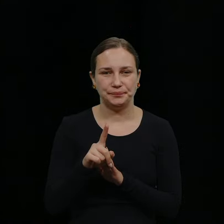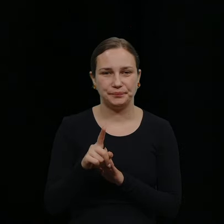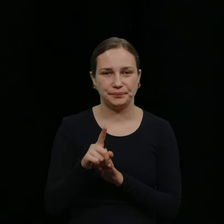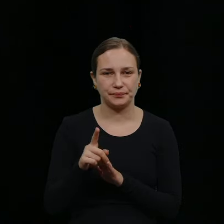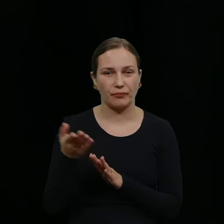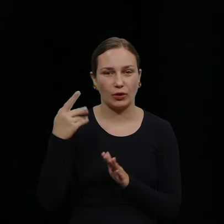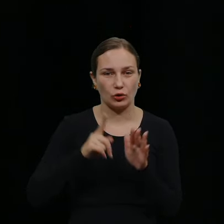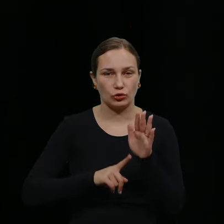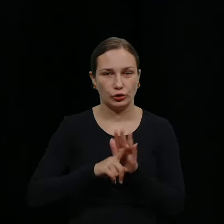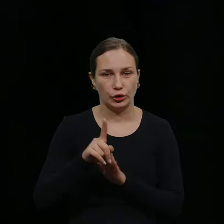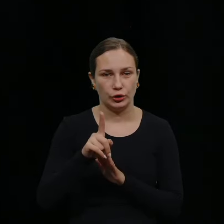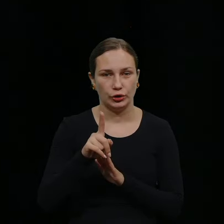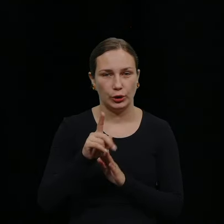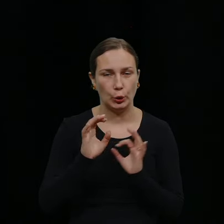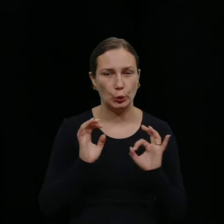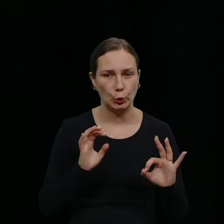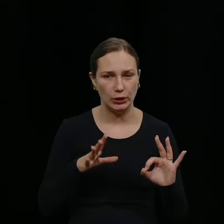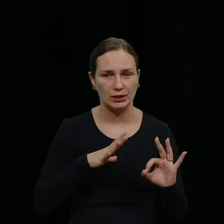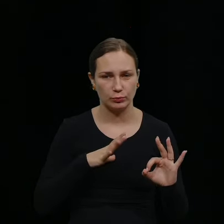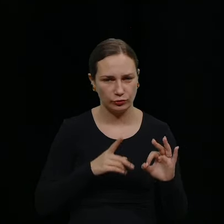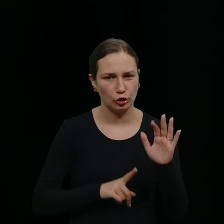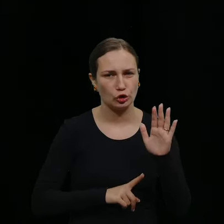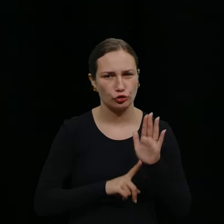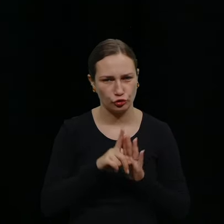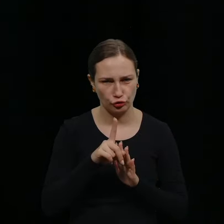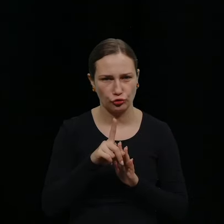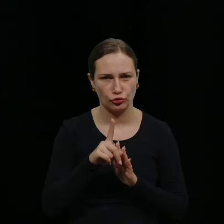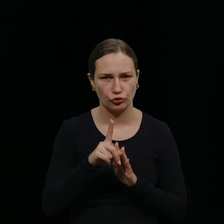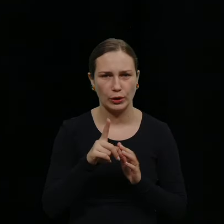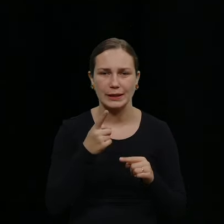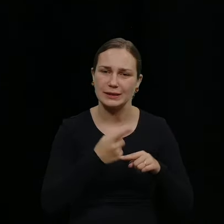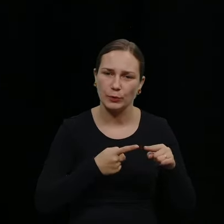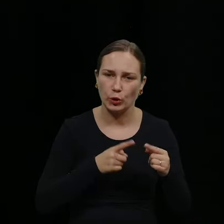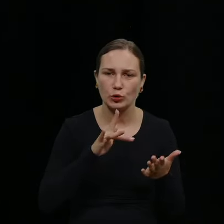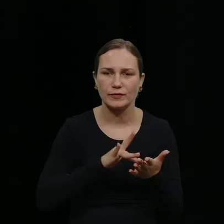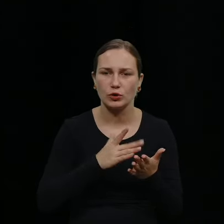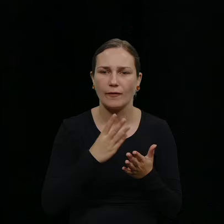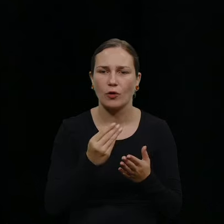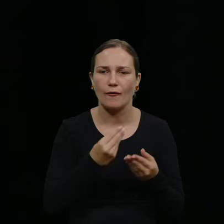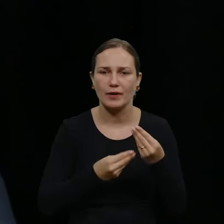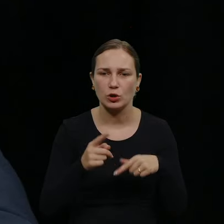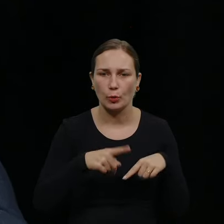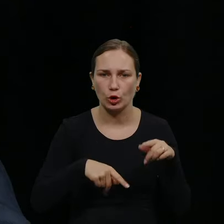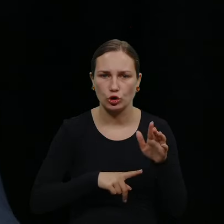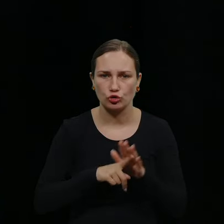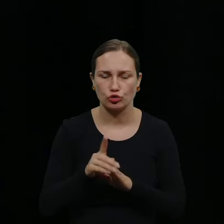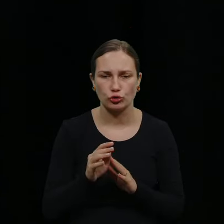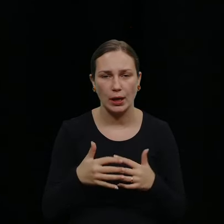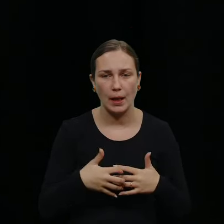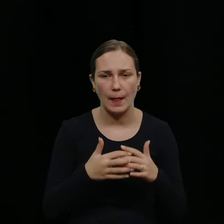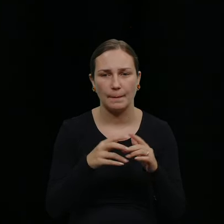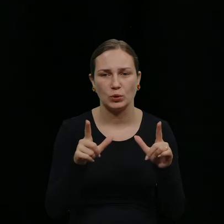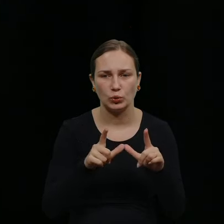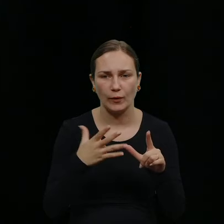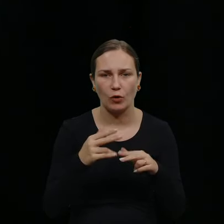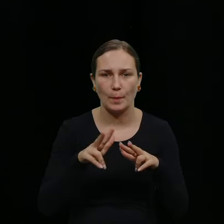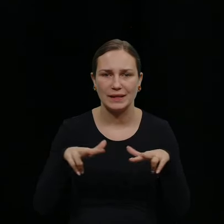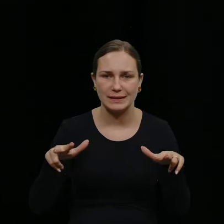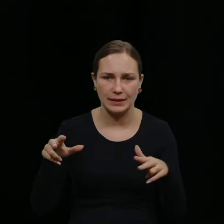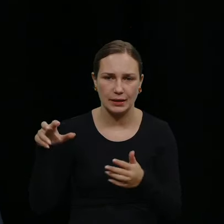reiškia, pradėjau formuoti nuo nulio, visiškai nuo nulio, visą smulkaus vidutinio verslo politiką Lietuvoje, tai yra steigti ūkio